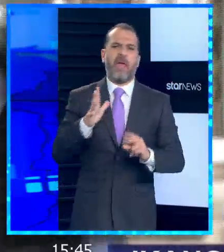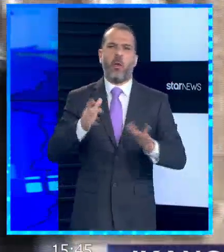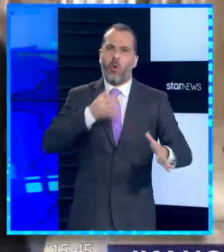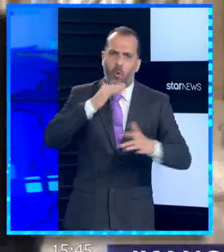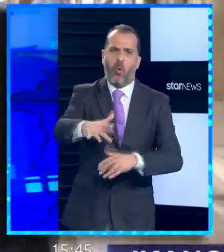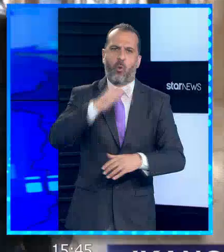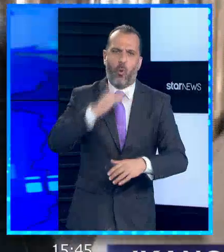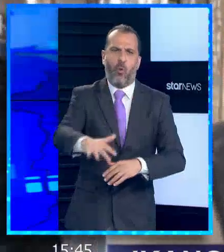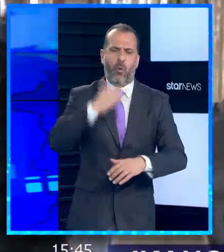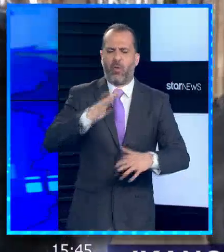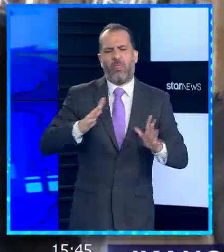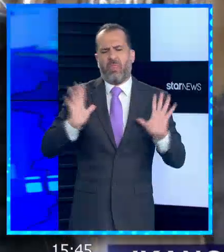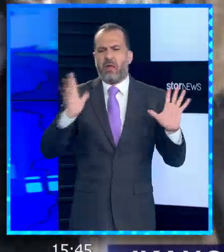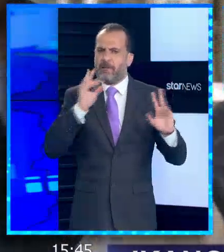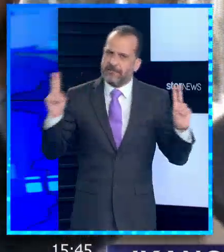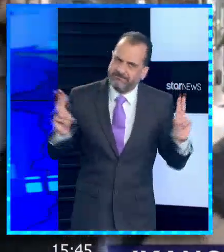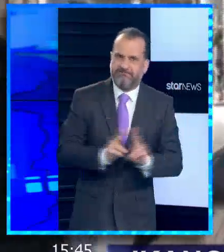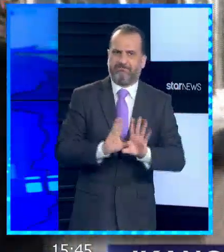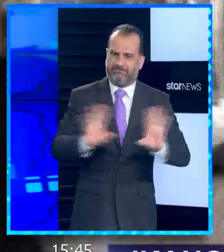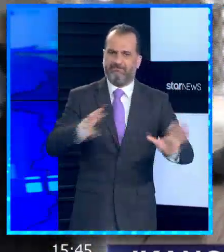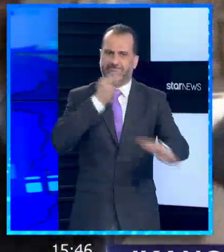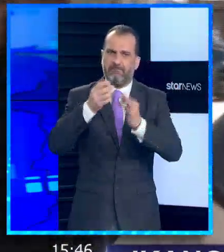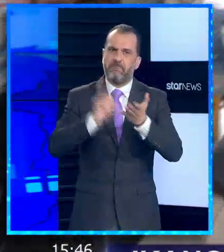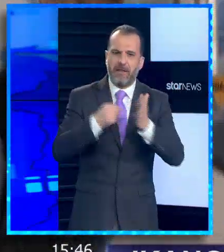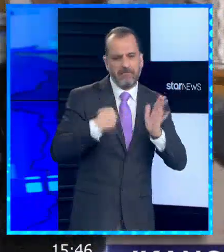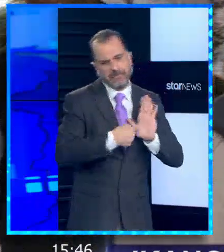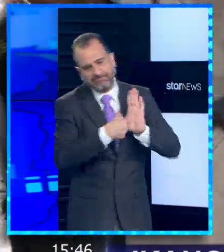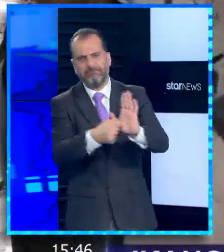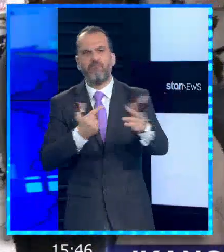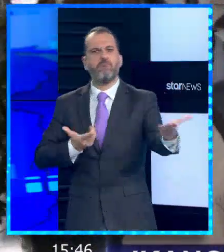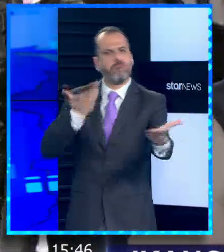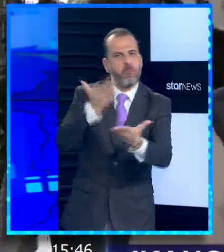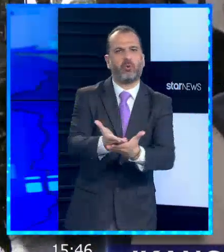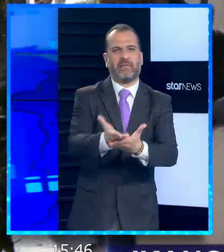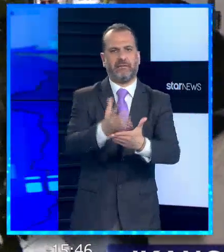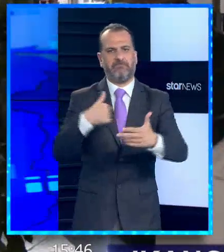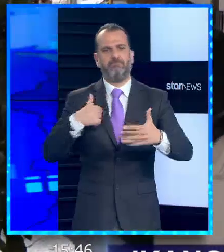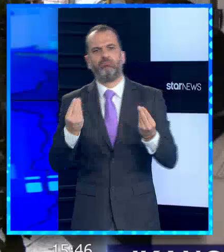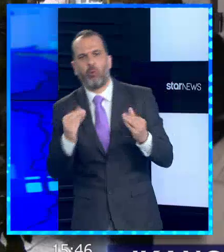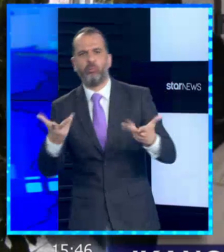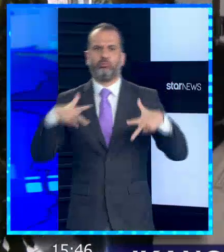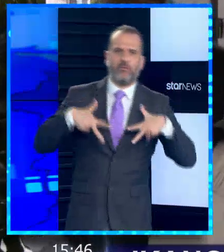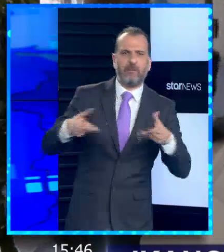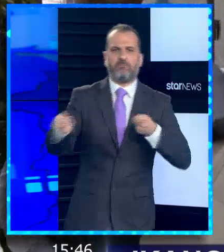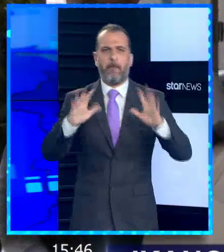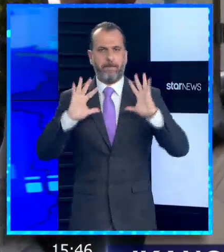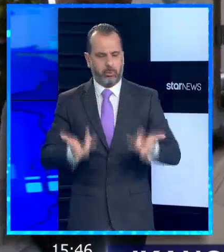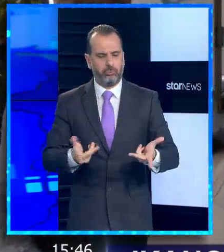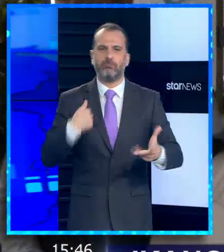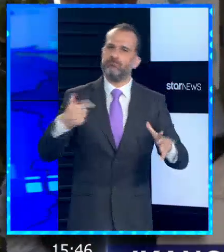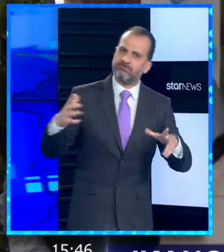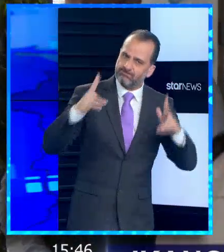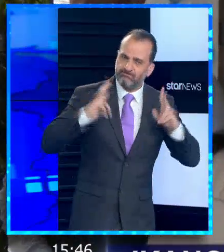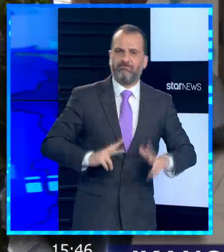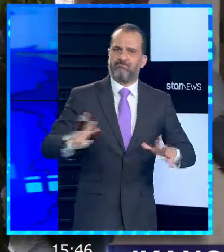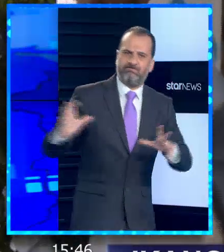μέρα, υπογραμμίζοντας ότι πρέπει να υπάρχει ισχυρή εναλλακτική πρόταση για τον τόπο. Στο Πασόκ δεν κρύβουν την ικανοποίηση για το γεγονός ότι το κίνημα κατάφερε και ανέβασε